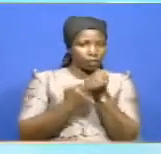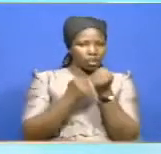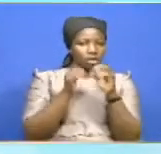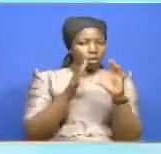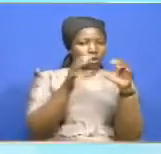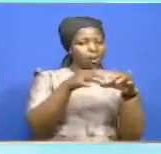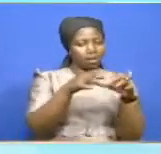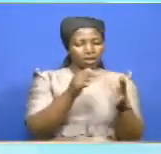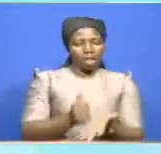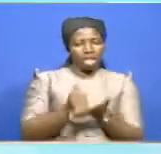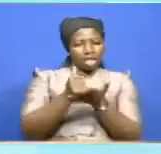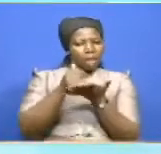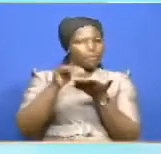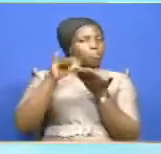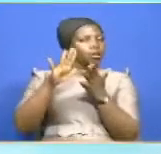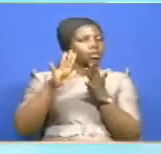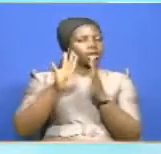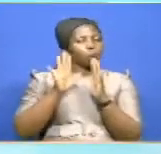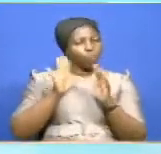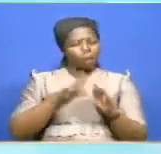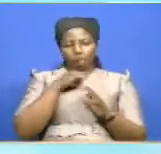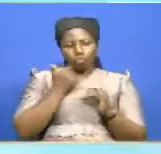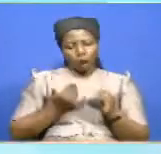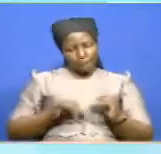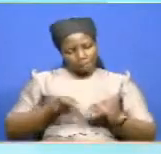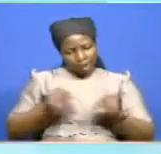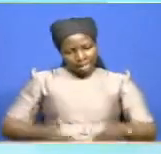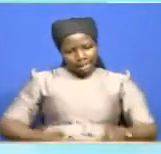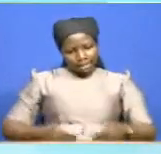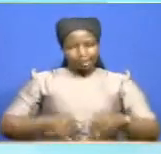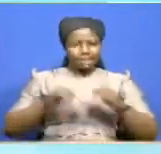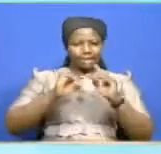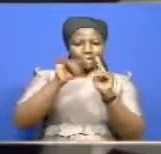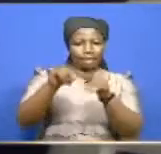wajawazito wanapotafuta usaidizi wa kimatibabu katika kituo hicho.